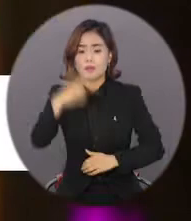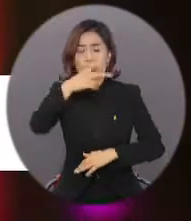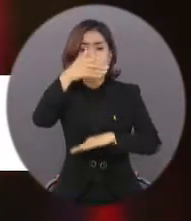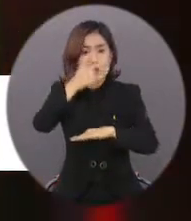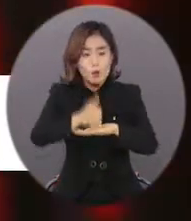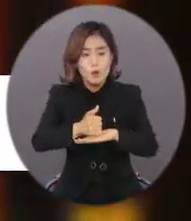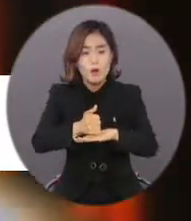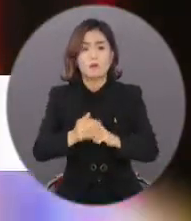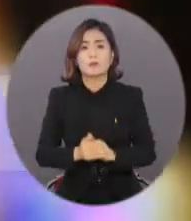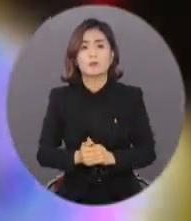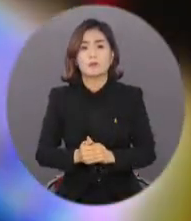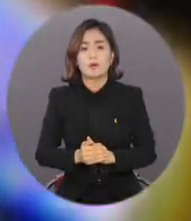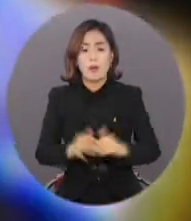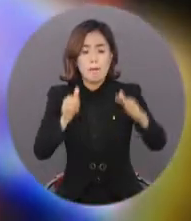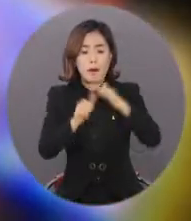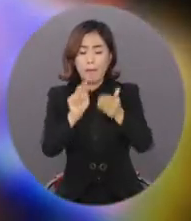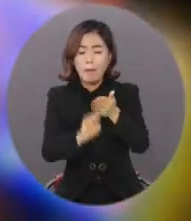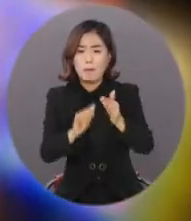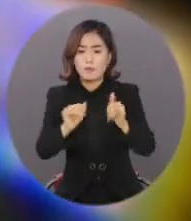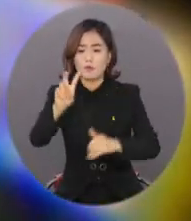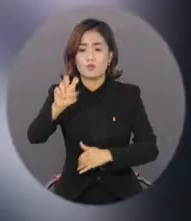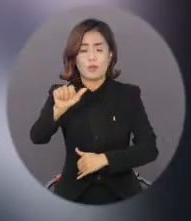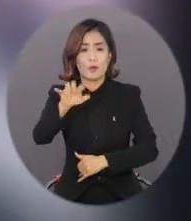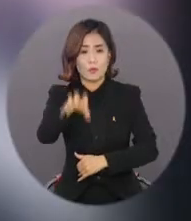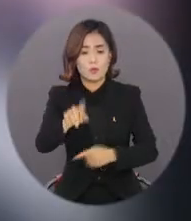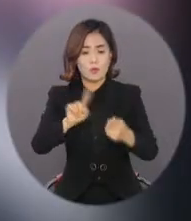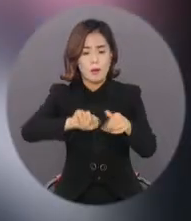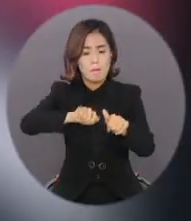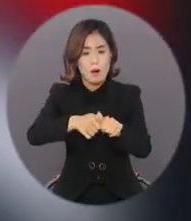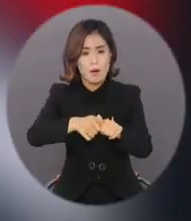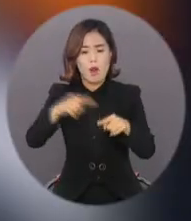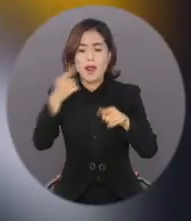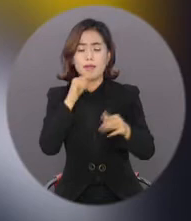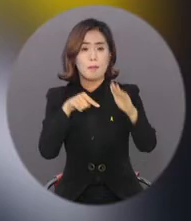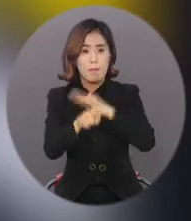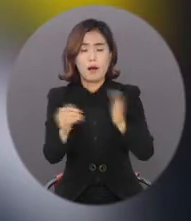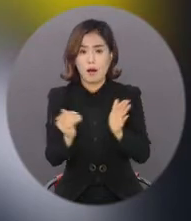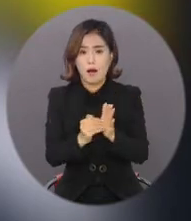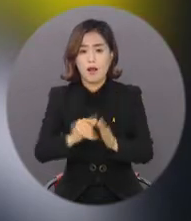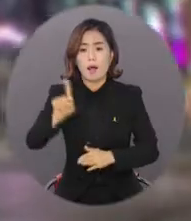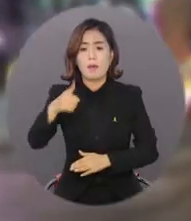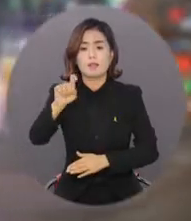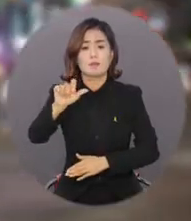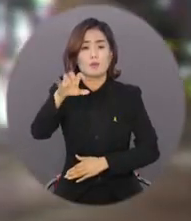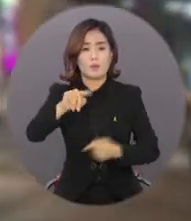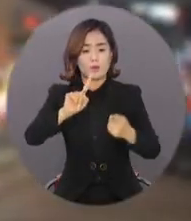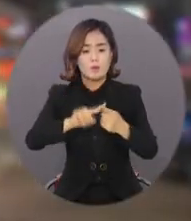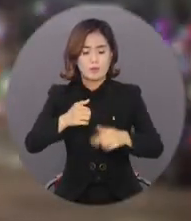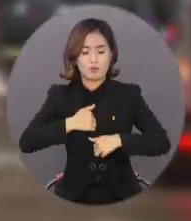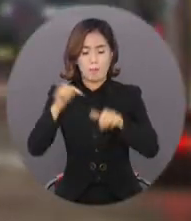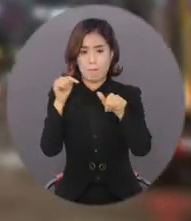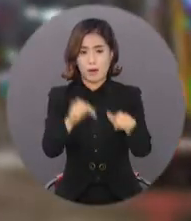통해 합동점검반은 방문 판매업체 등 25곳에 과태료 등의 행정처분을, 155곳에 계도